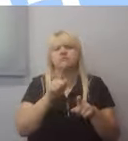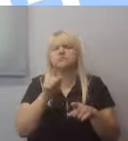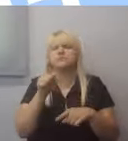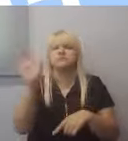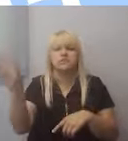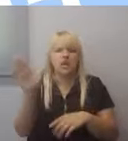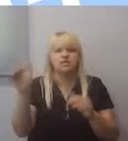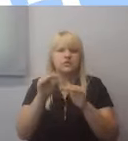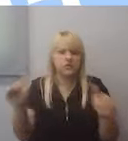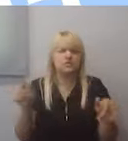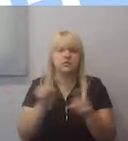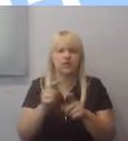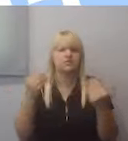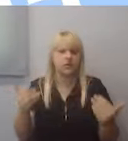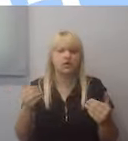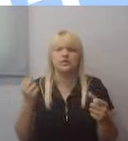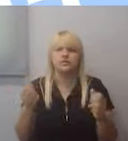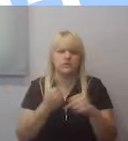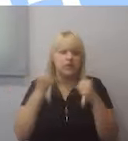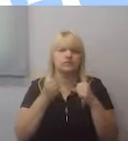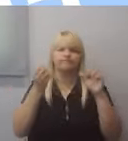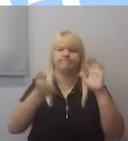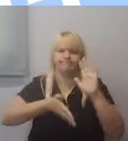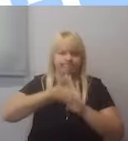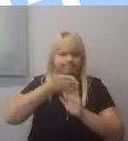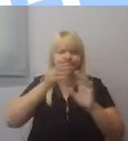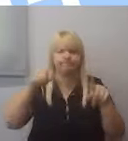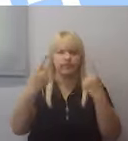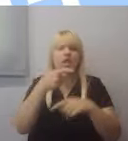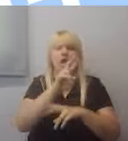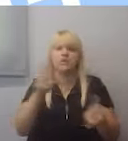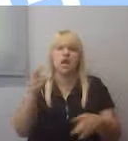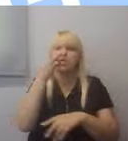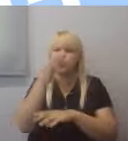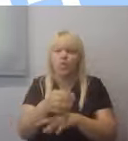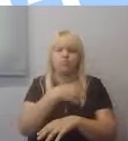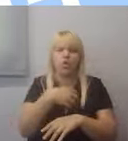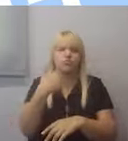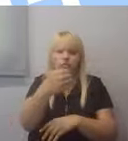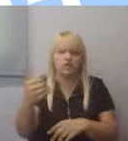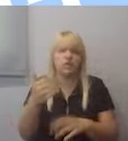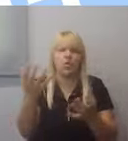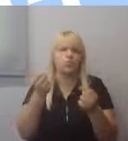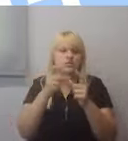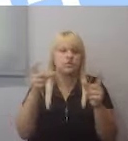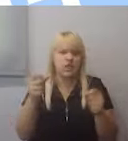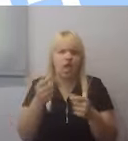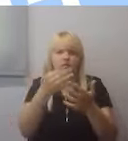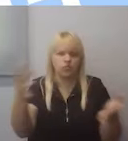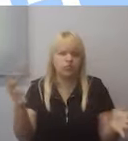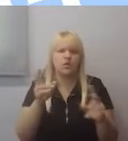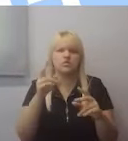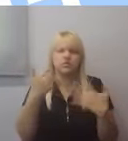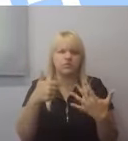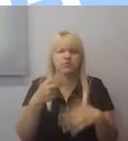šobrīd pie tā strādājam kā noteikt pašvaldībai uzņēmumiem kas ir tā 72